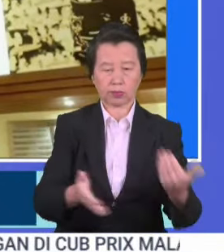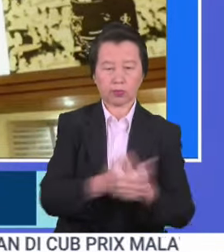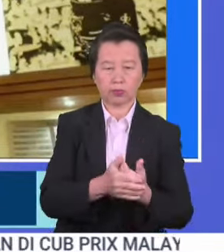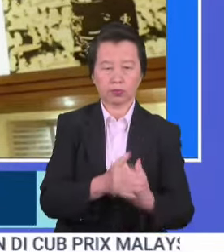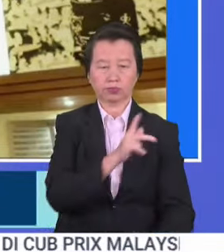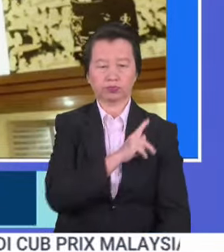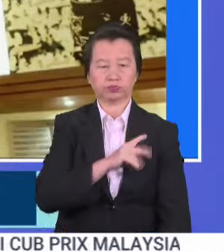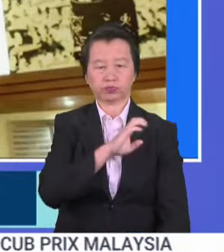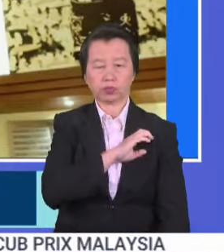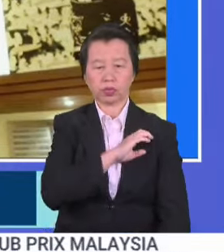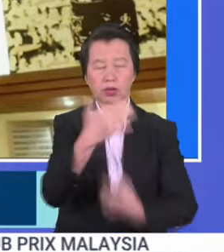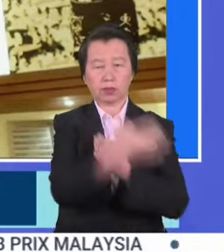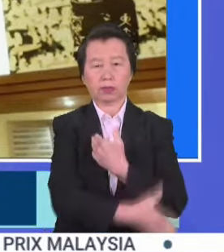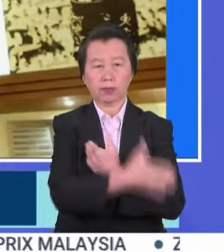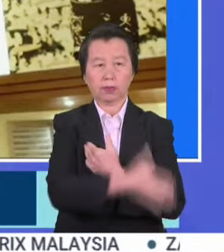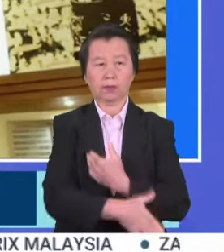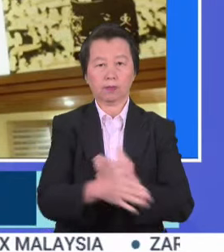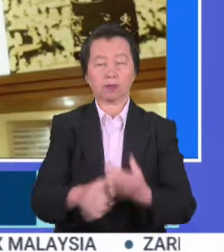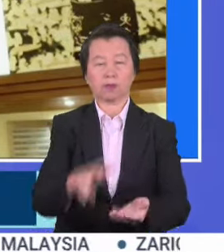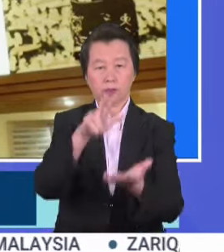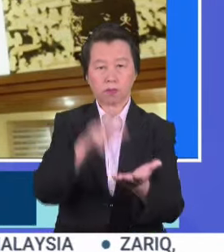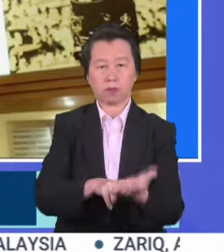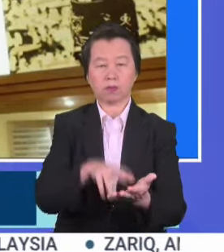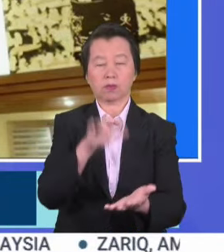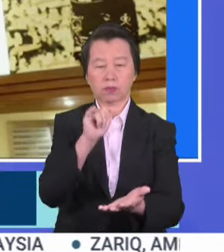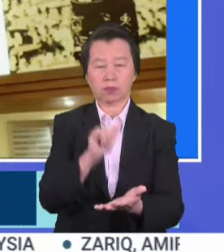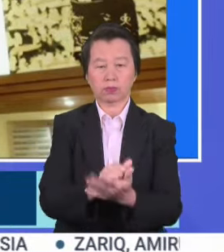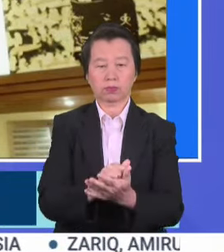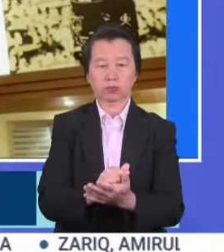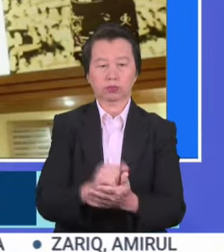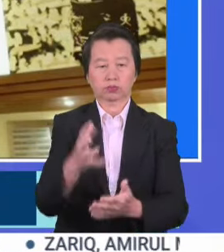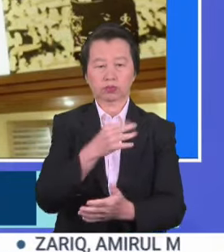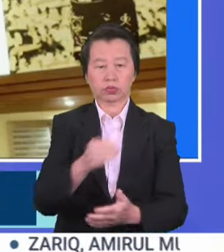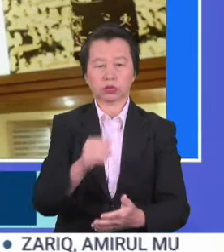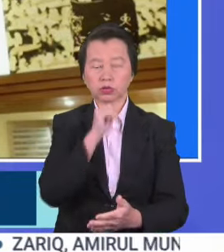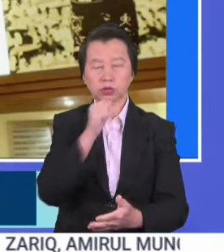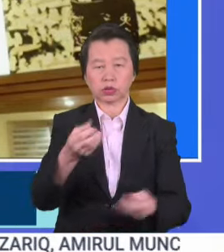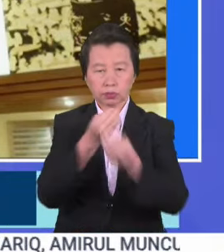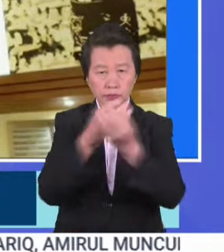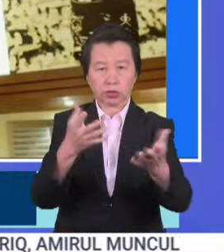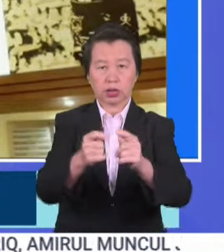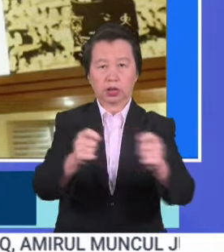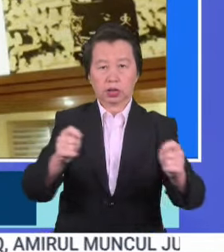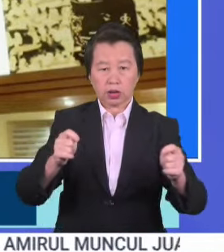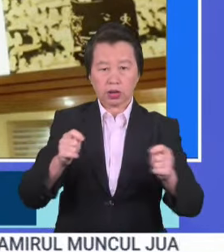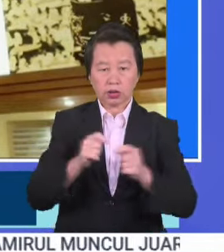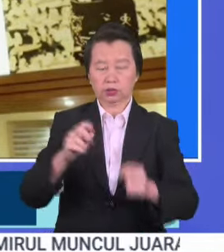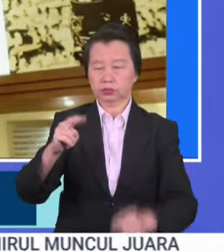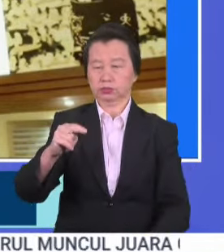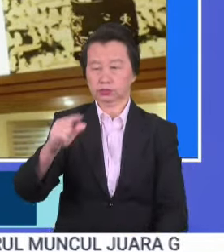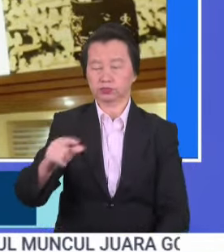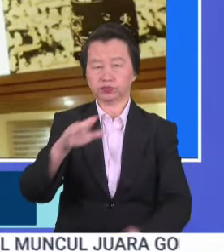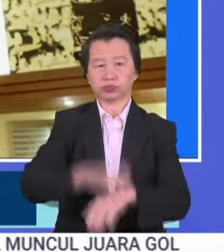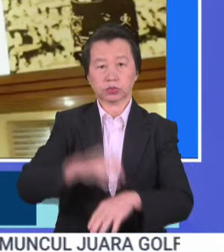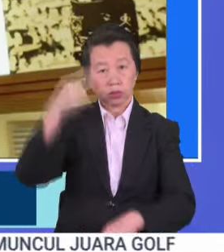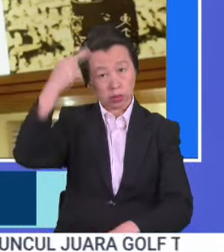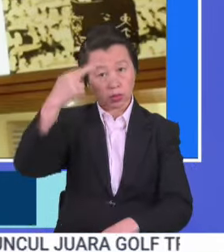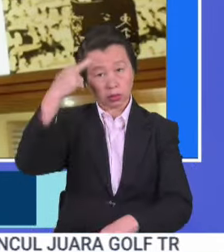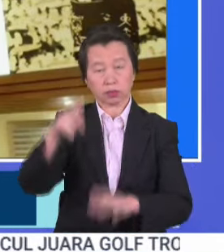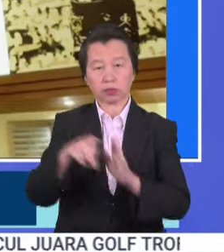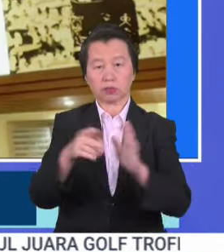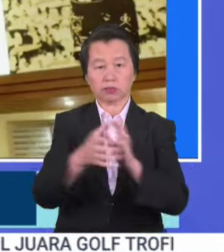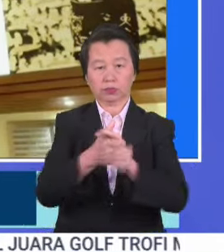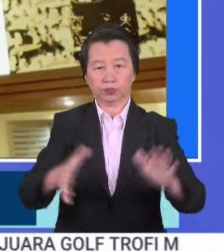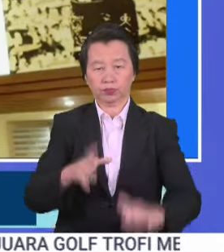Ketua Polis Negara Tan Sri Razuddin Hussein mengesahkan perkara itu namun tidak mendedahkan lokasi keberadaan Ng atas faktor